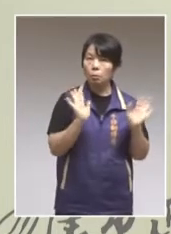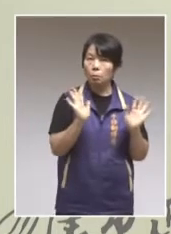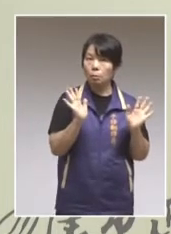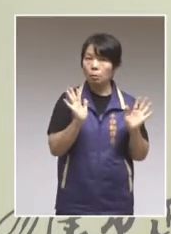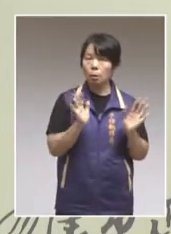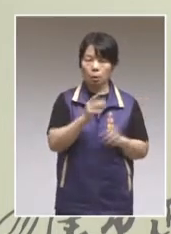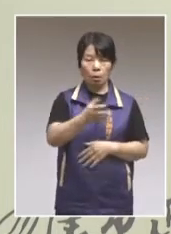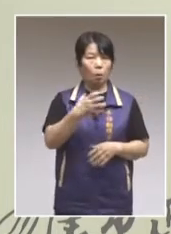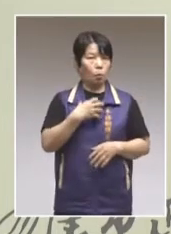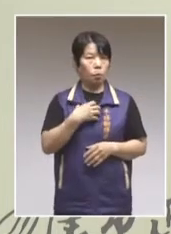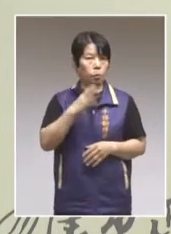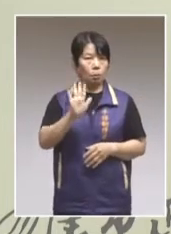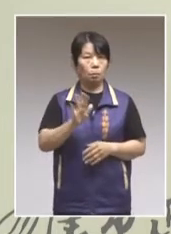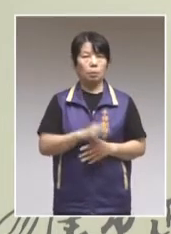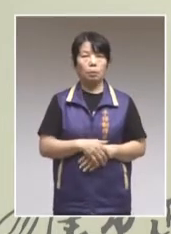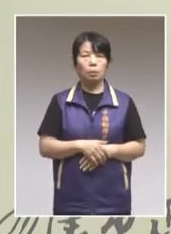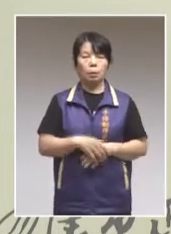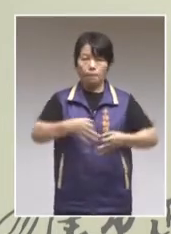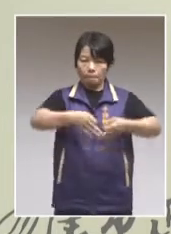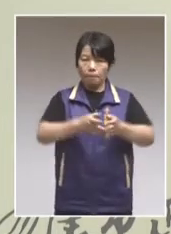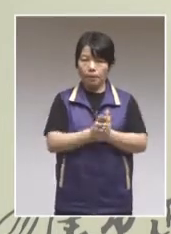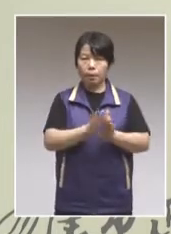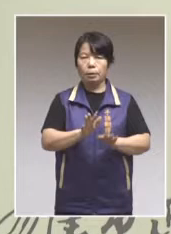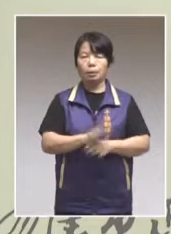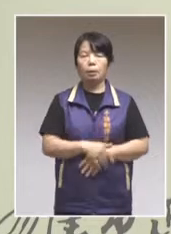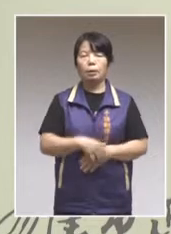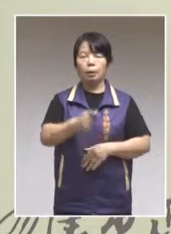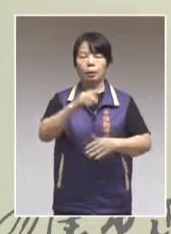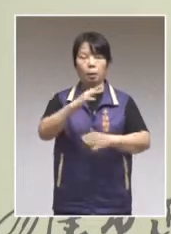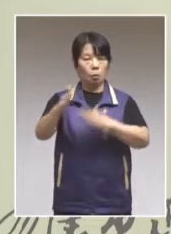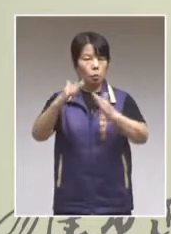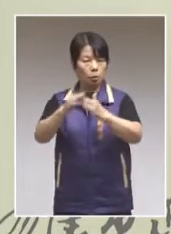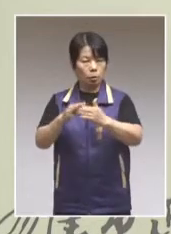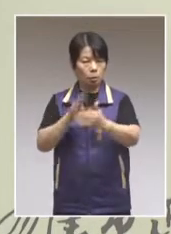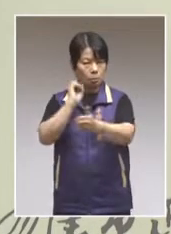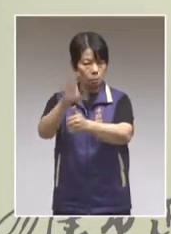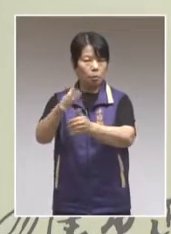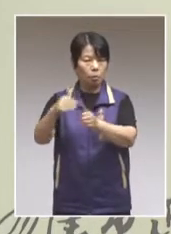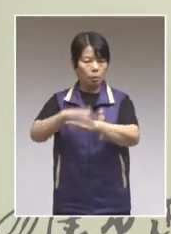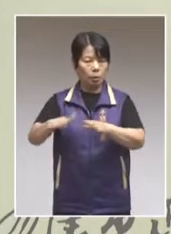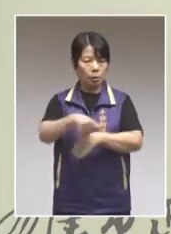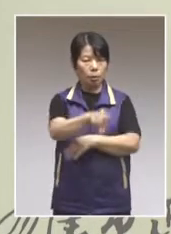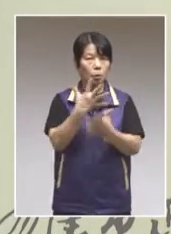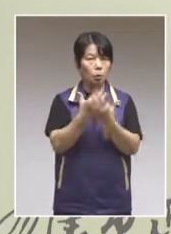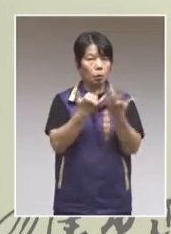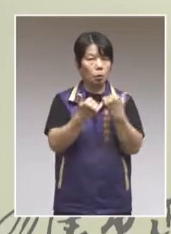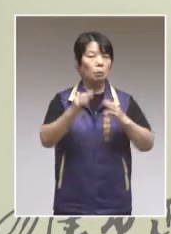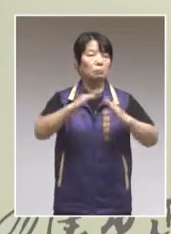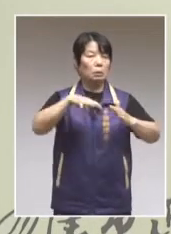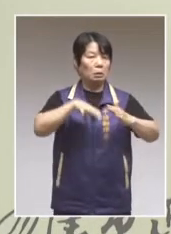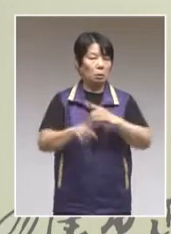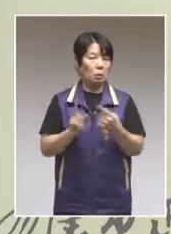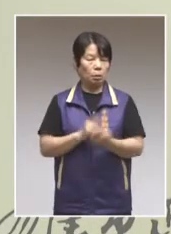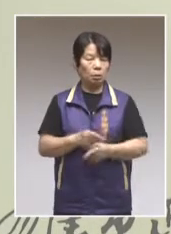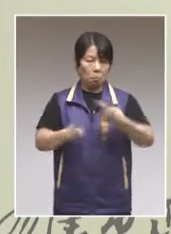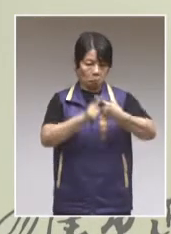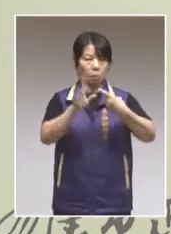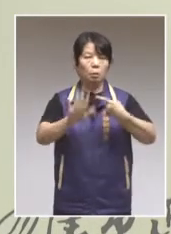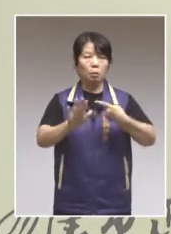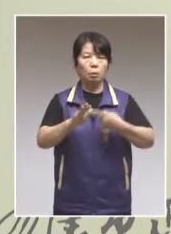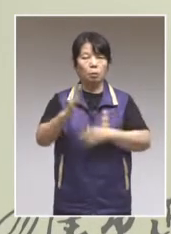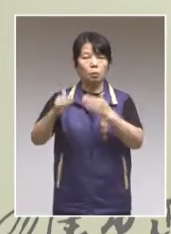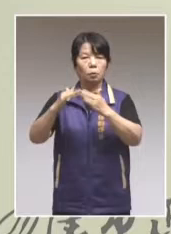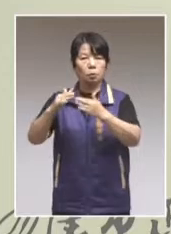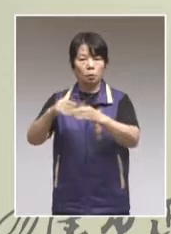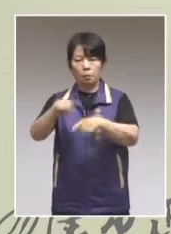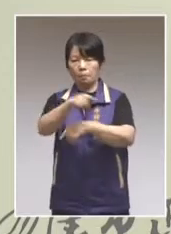个有风险的时候，我们就立刻同步会通知学校说有一个小朋友大概可能是家里面有人确诊，那学校要启